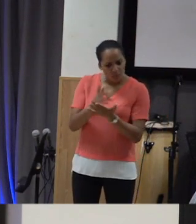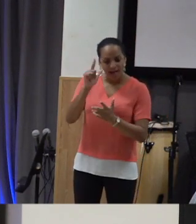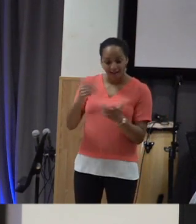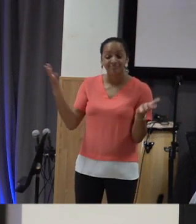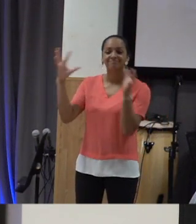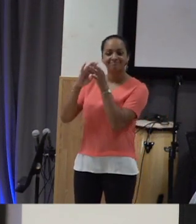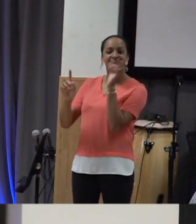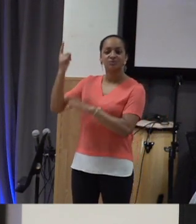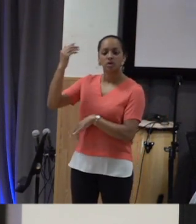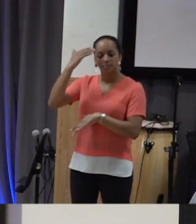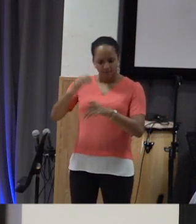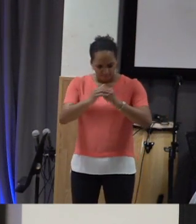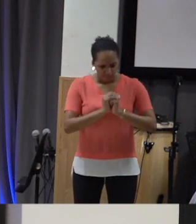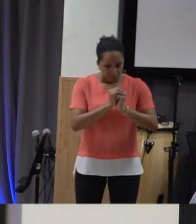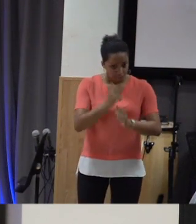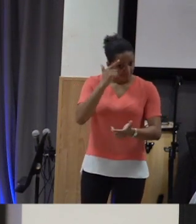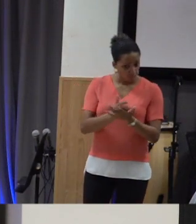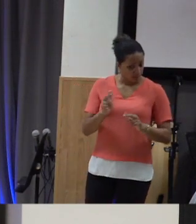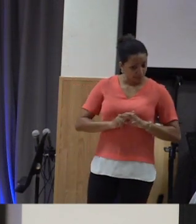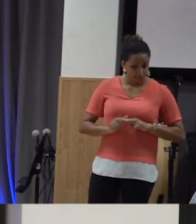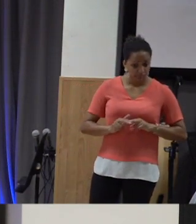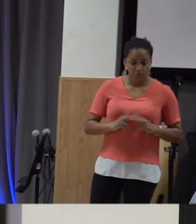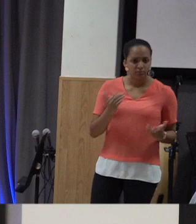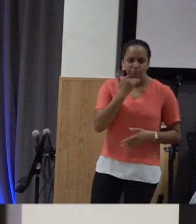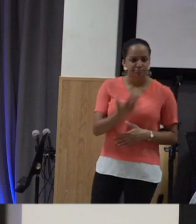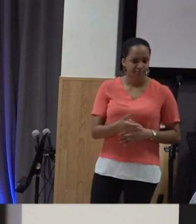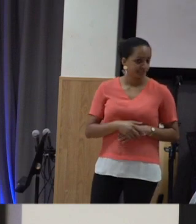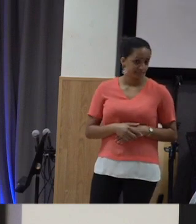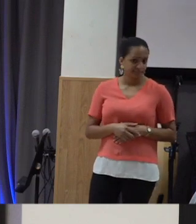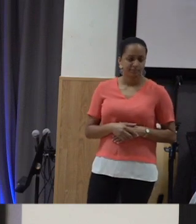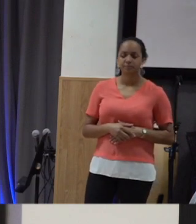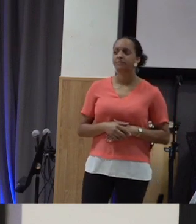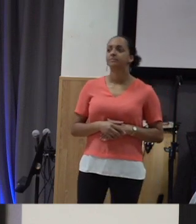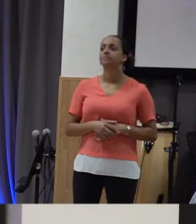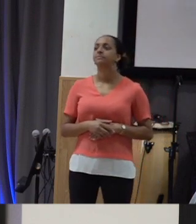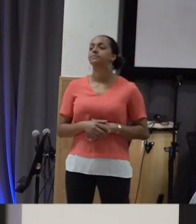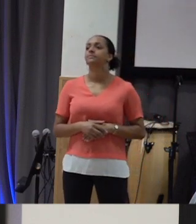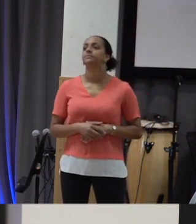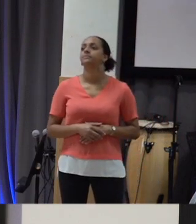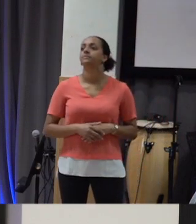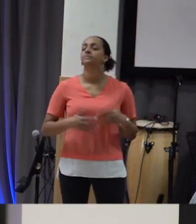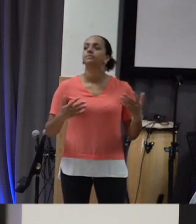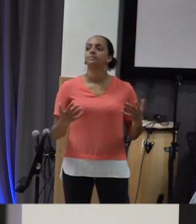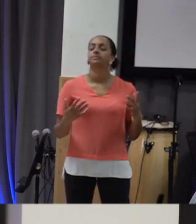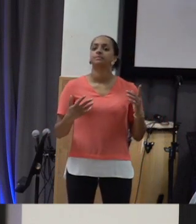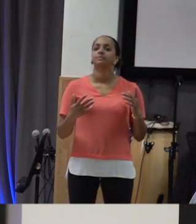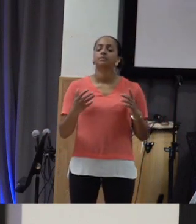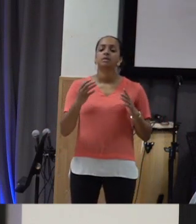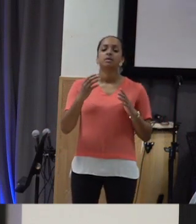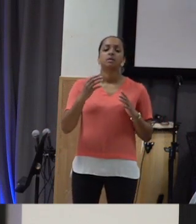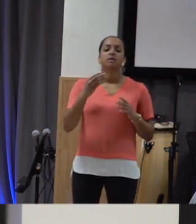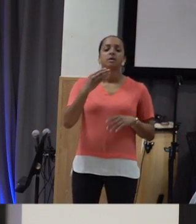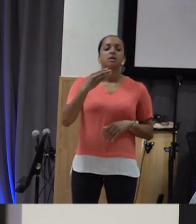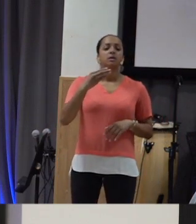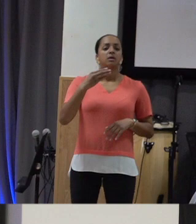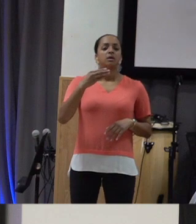Nous devons être comme le père de cet enfant possédé dans Marc chapitre 9, verset 24. Je crois. Il a dit, je